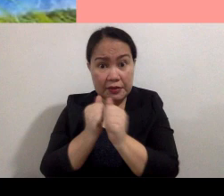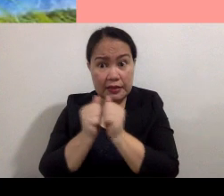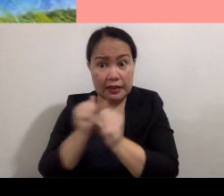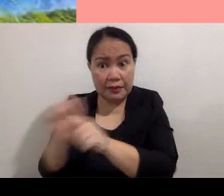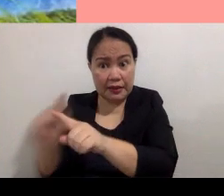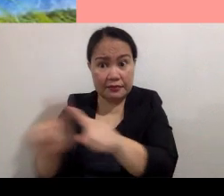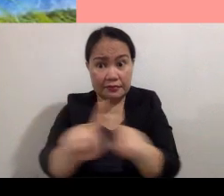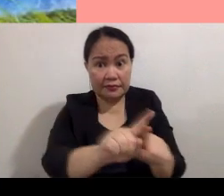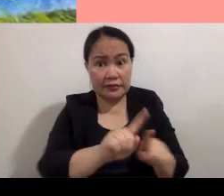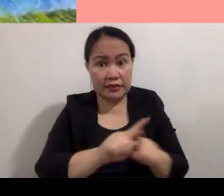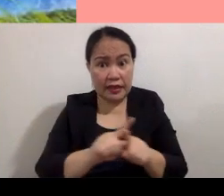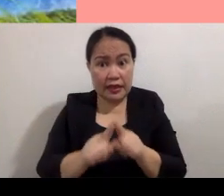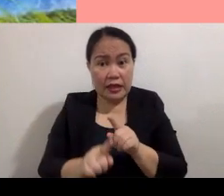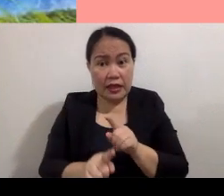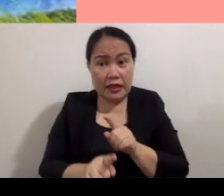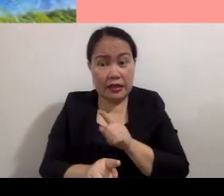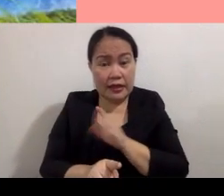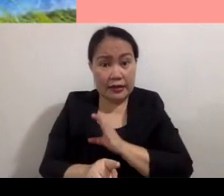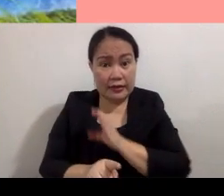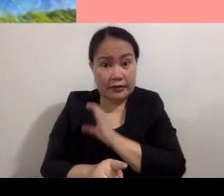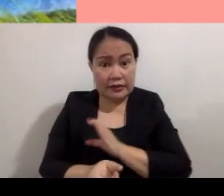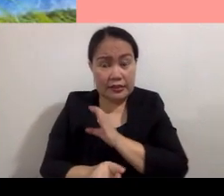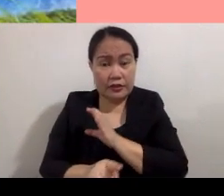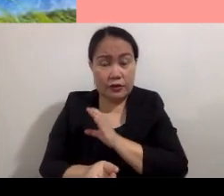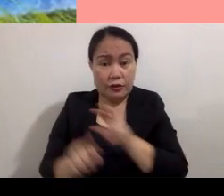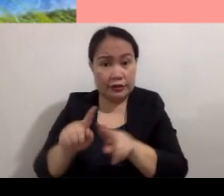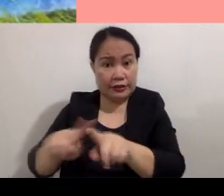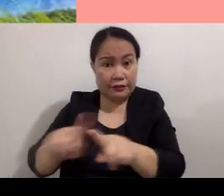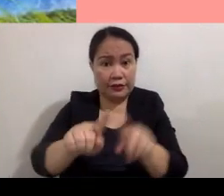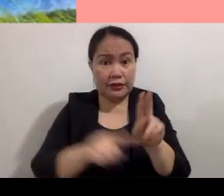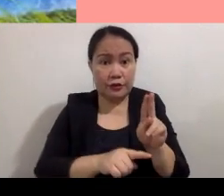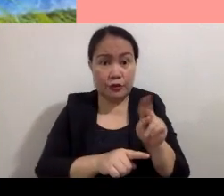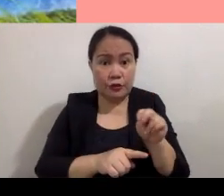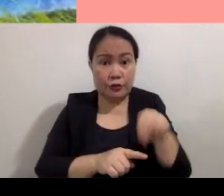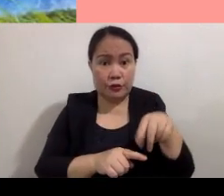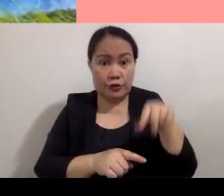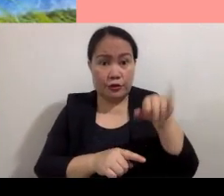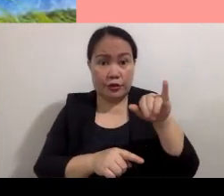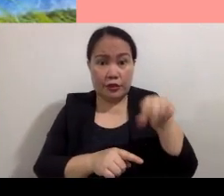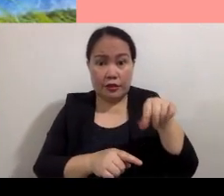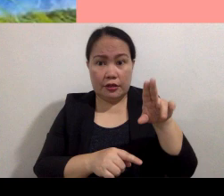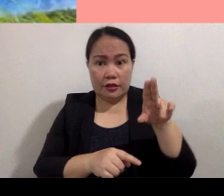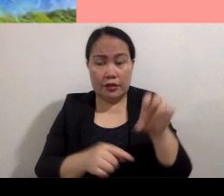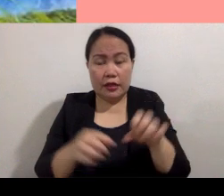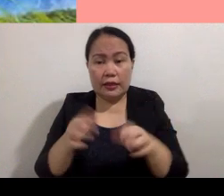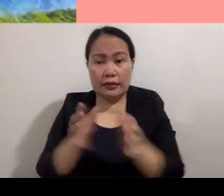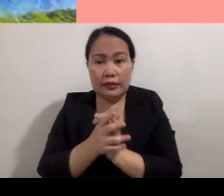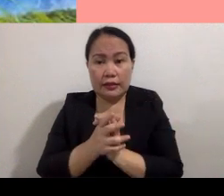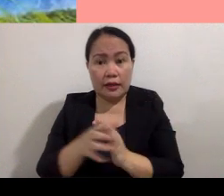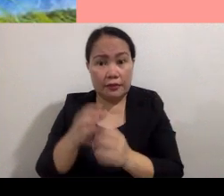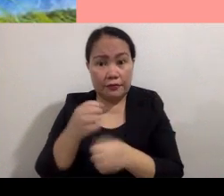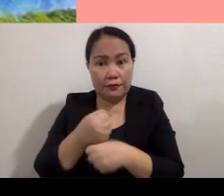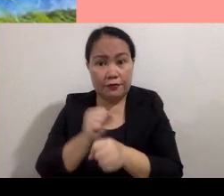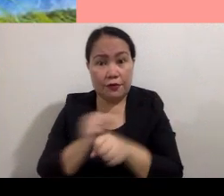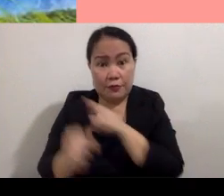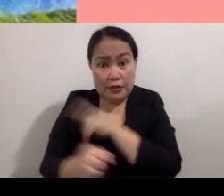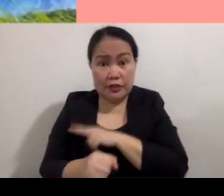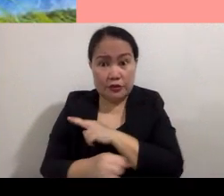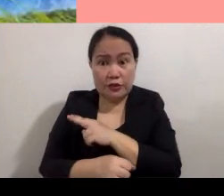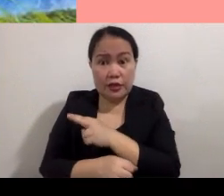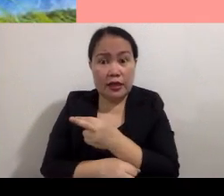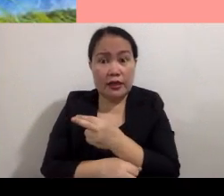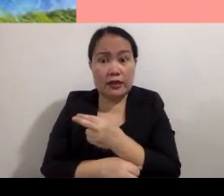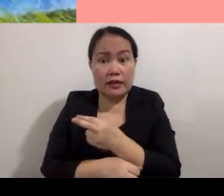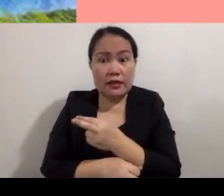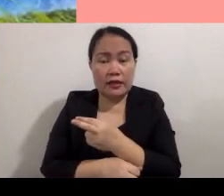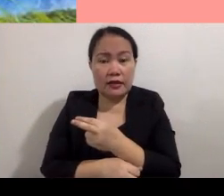ay tawag sa pagkakaiba-iba at pagiging katangi-tangi ng lahat ng anyo ng buhay na bumubuo sa natural na